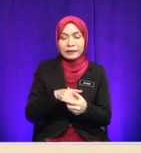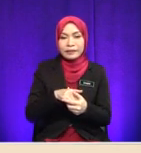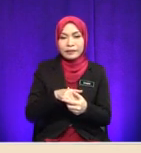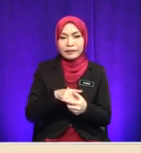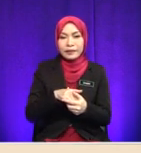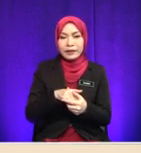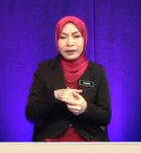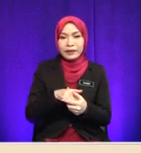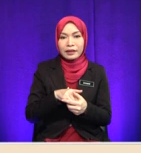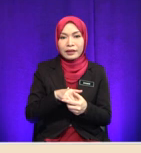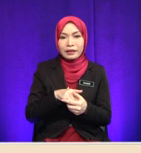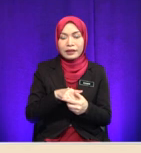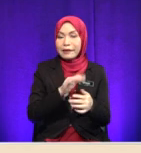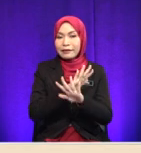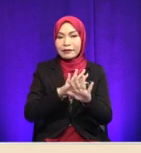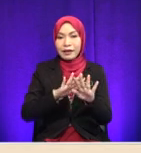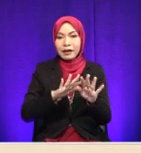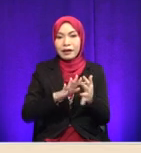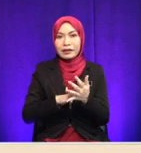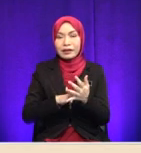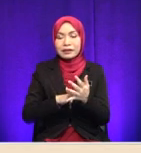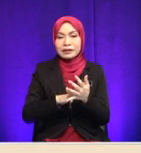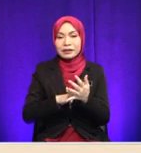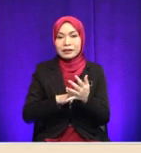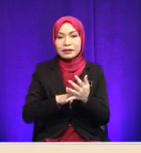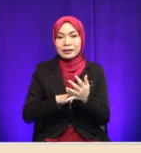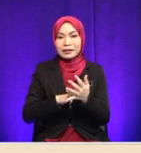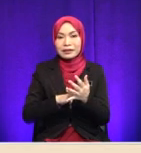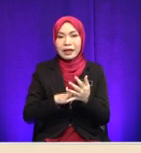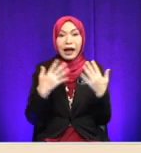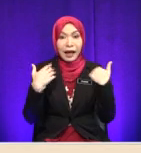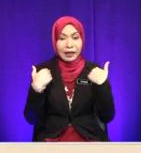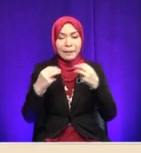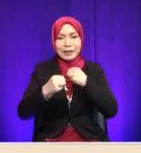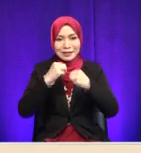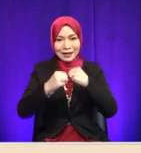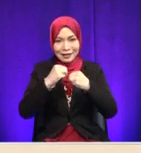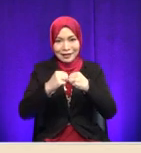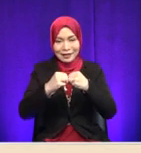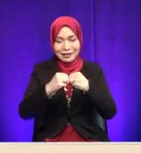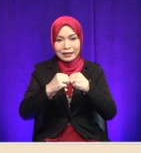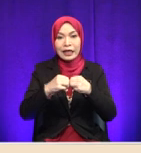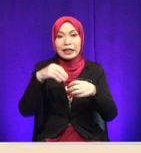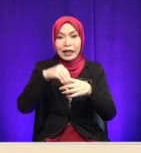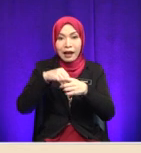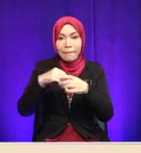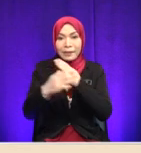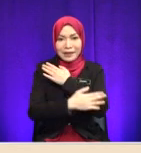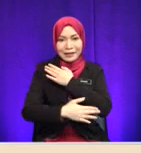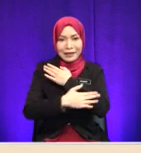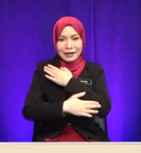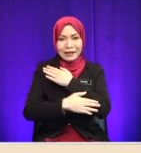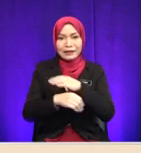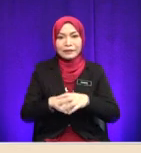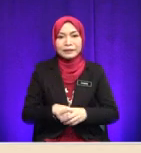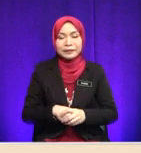yang bersifat sejagat seperti penyelesaian konflik melalui perundingan dan menolak pendekatan secara kekerasan